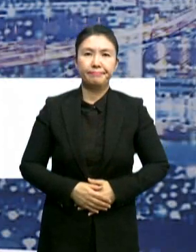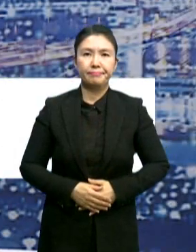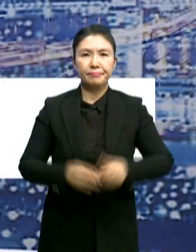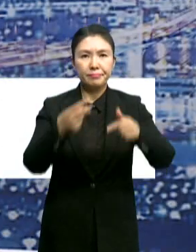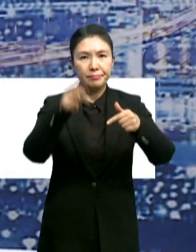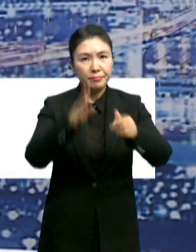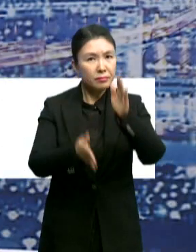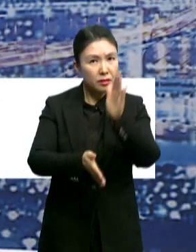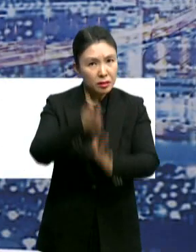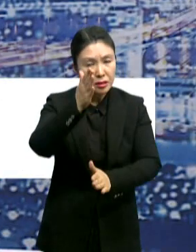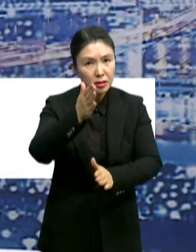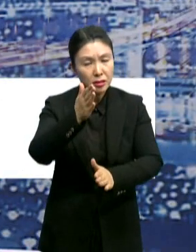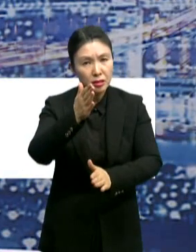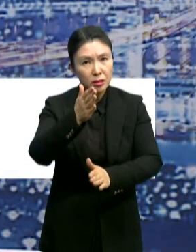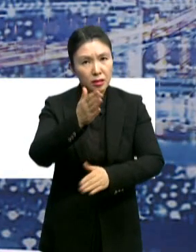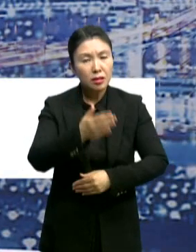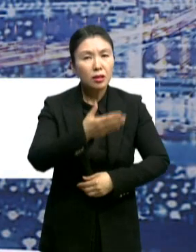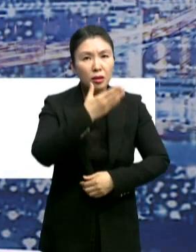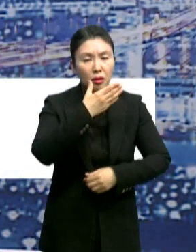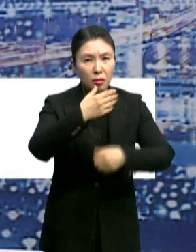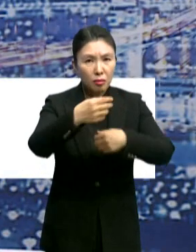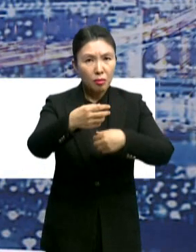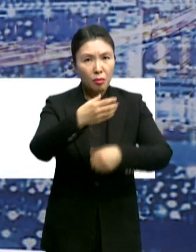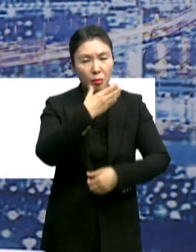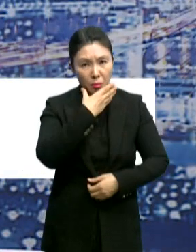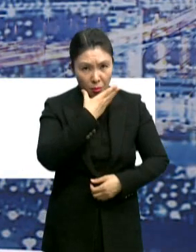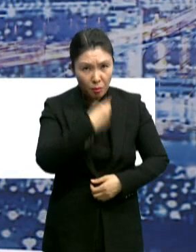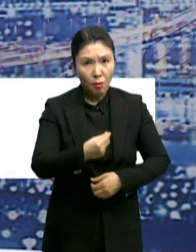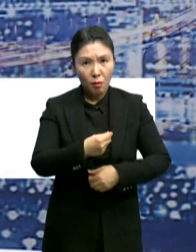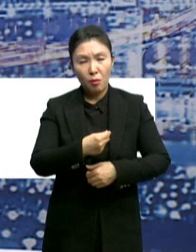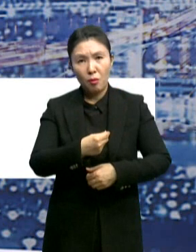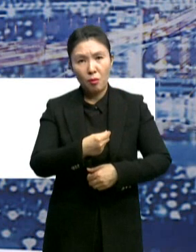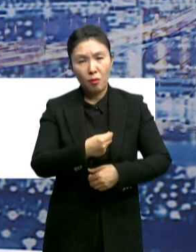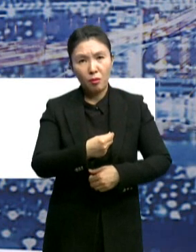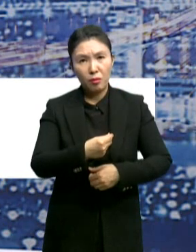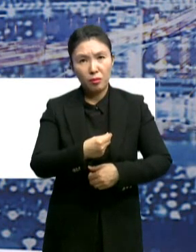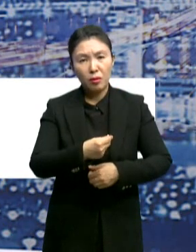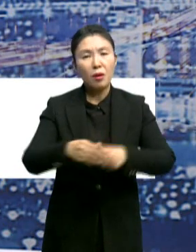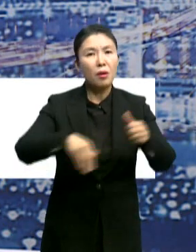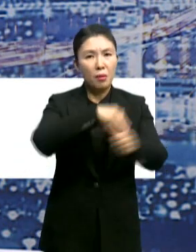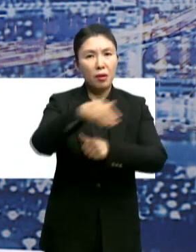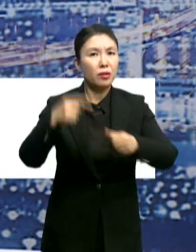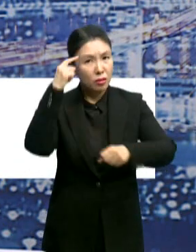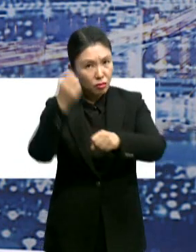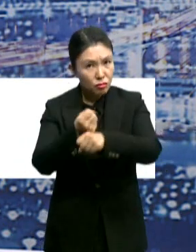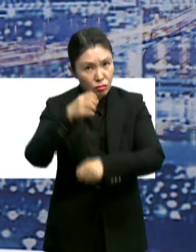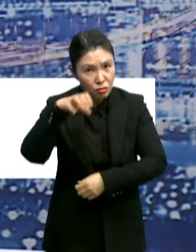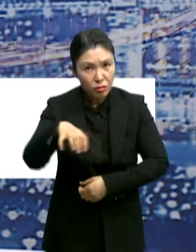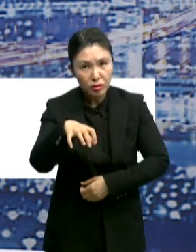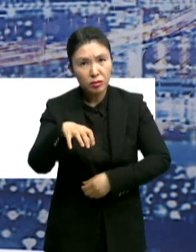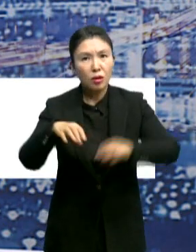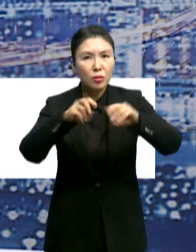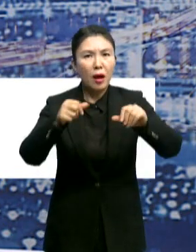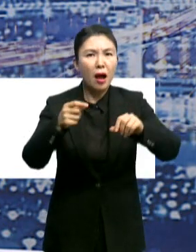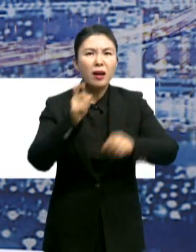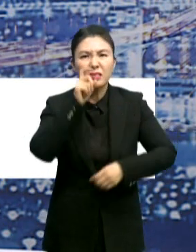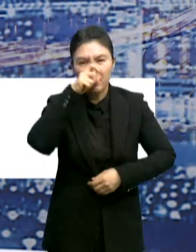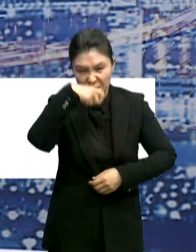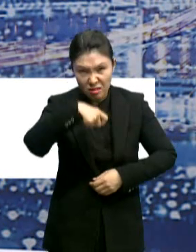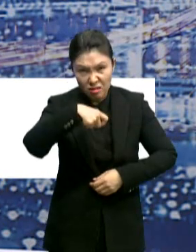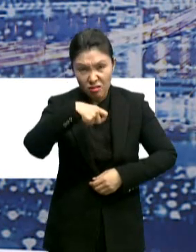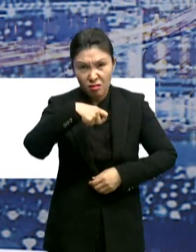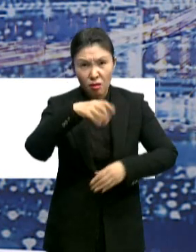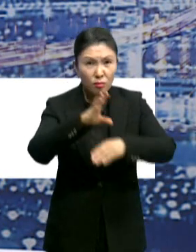인천시 보건환경 연구원이 토양오염 추세 및 현황을 종합적으로 파악하기 위해 토양오염 실태 조사를 실시한